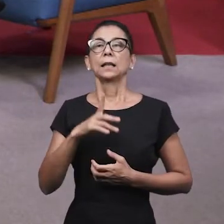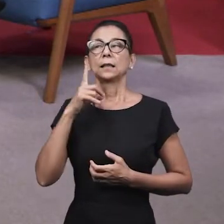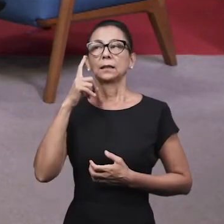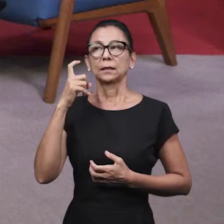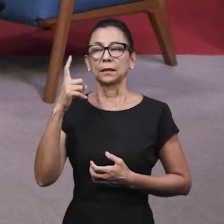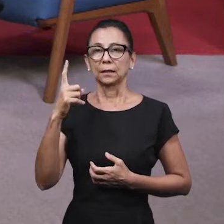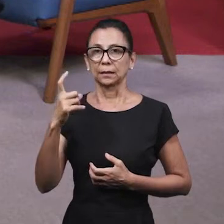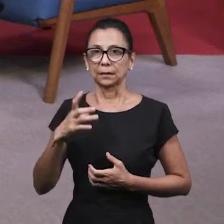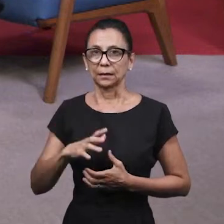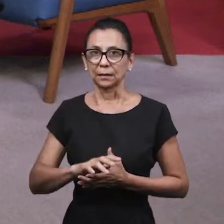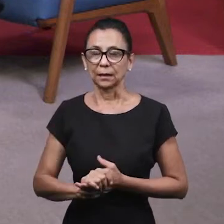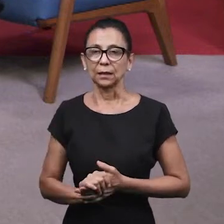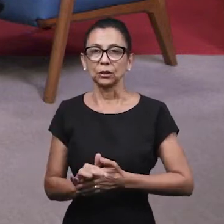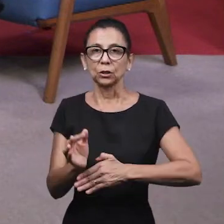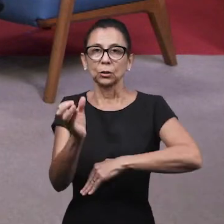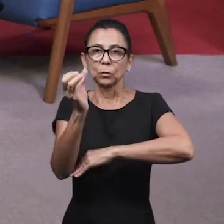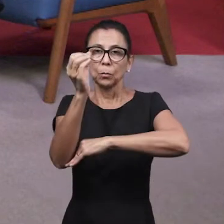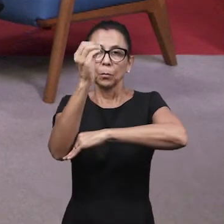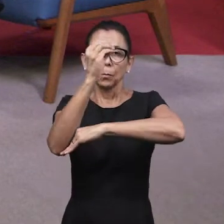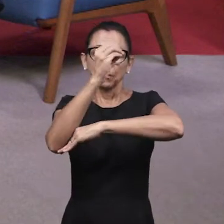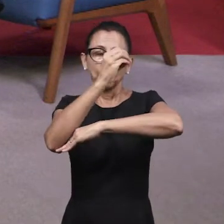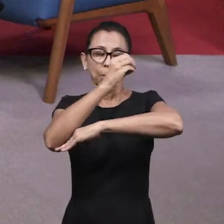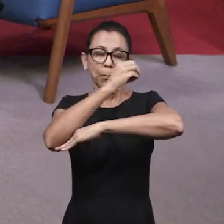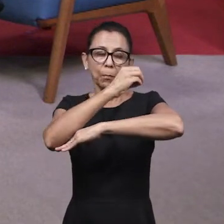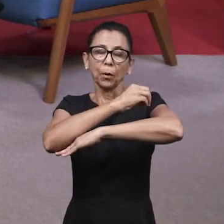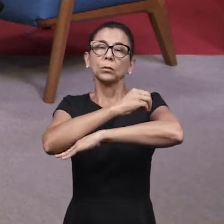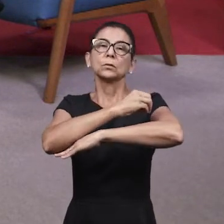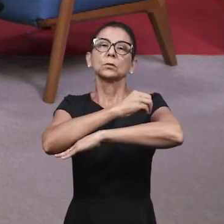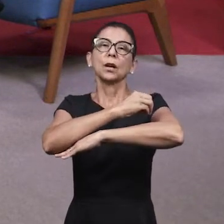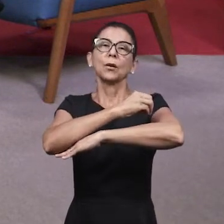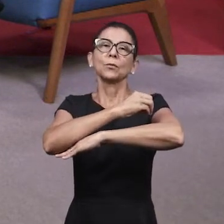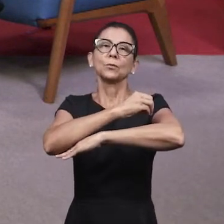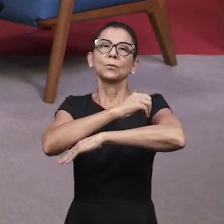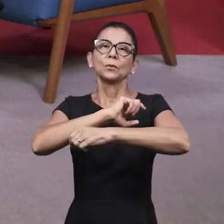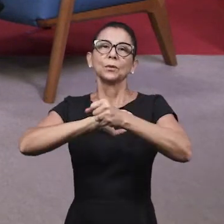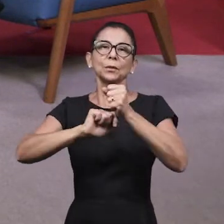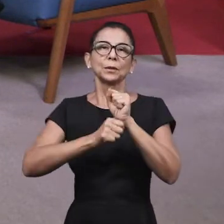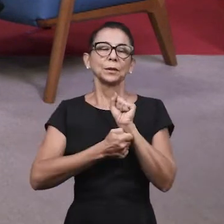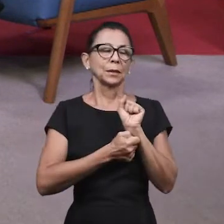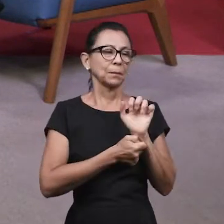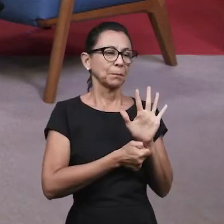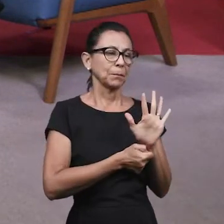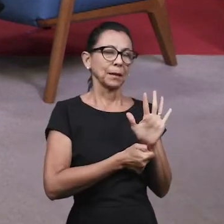autre détail prophétique. Parce que c'est l'heure, c'est le moment